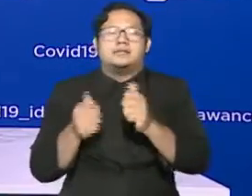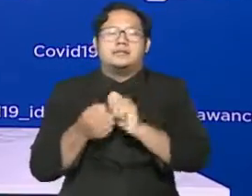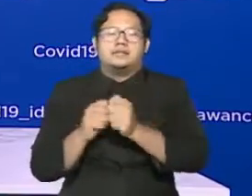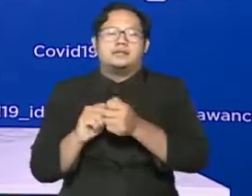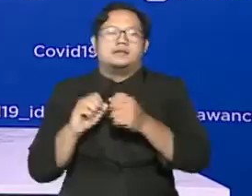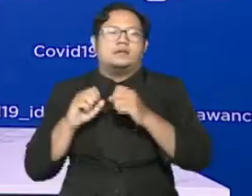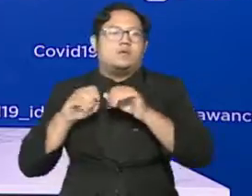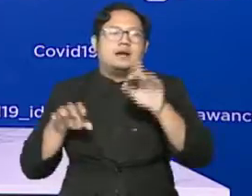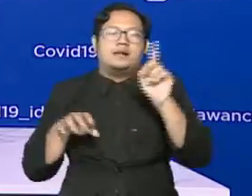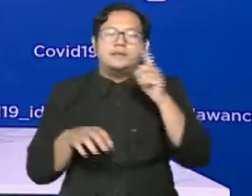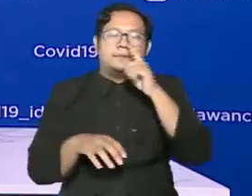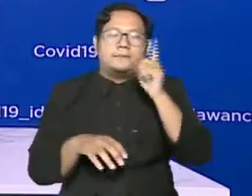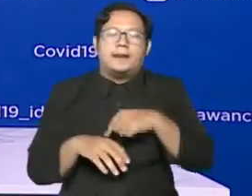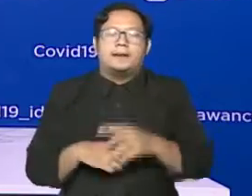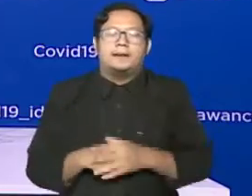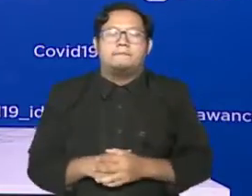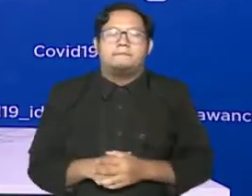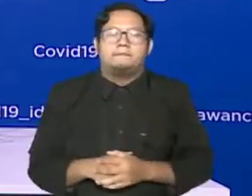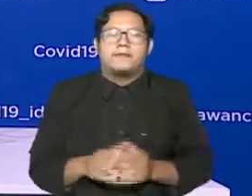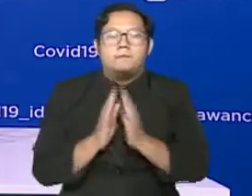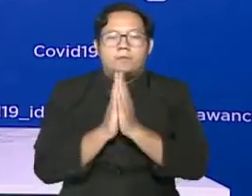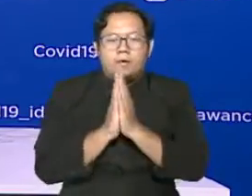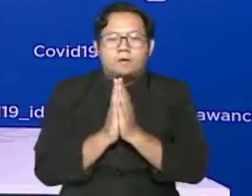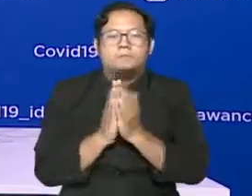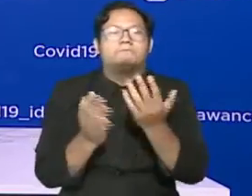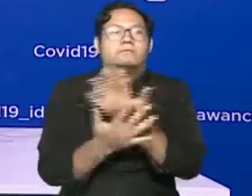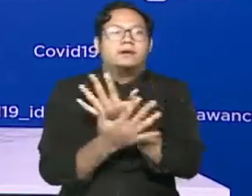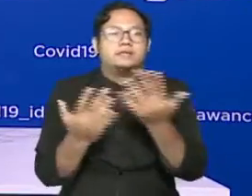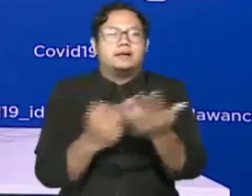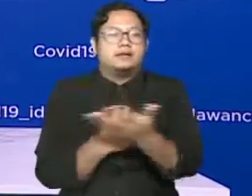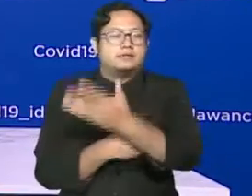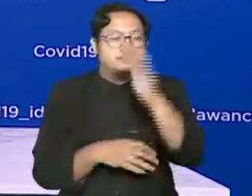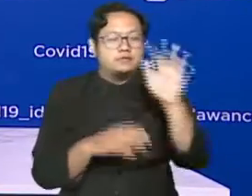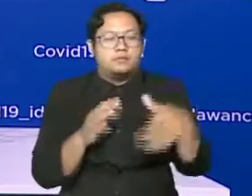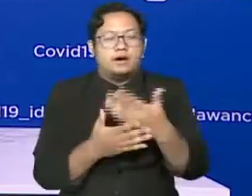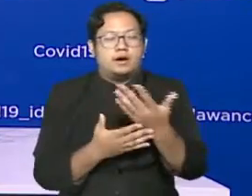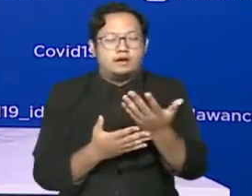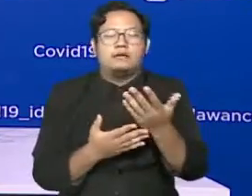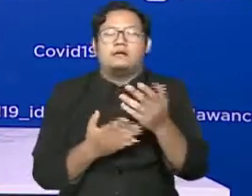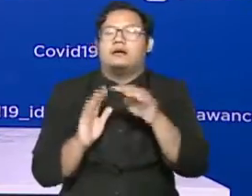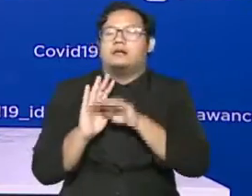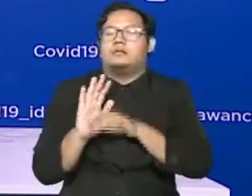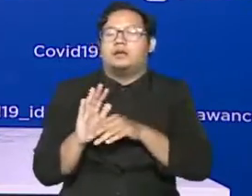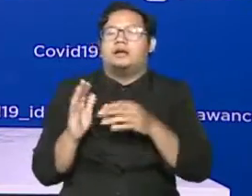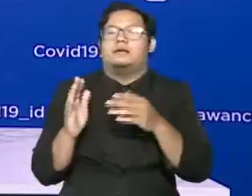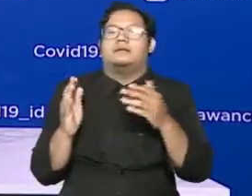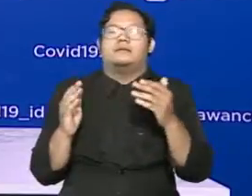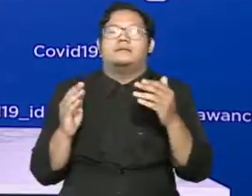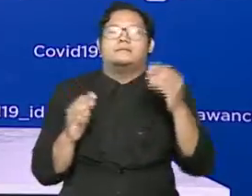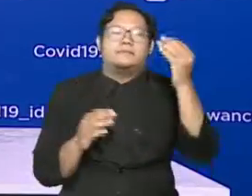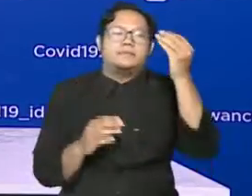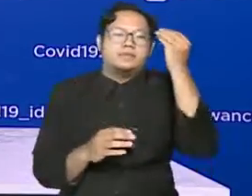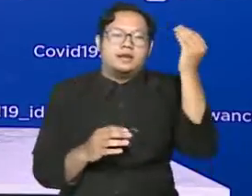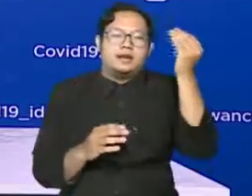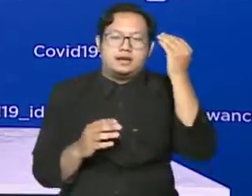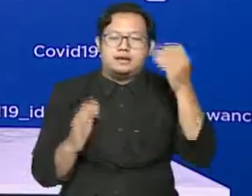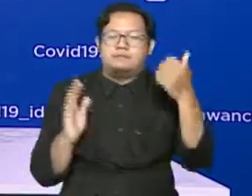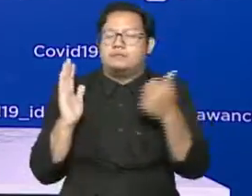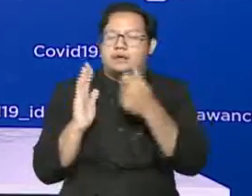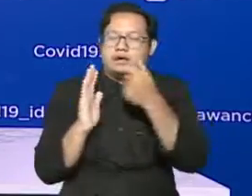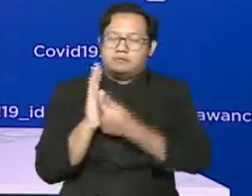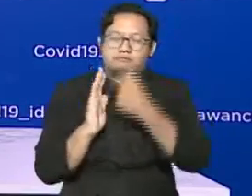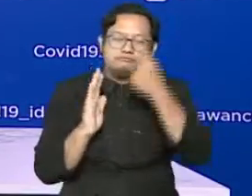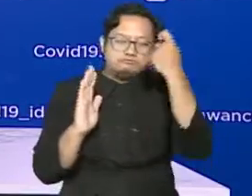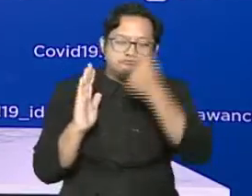saya mohon agar seluruh masyarakat dapat mematuhi aturan mobilitas ini dan LED diagnostico